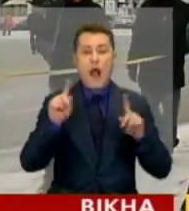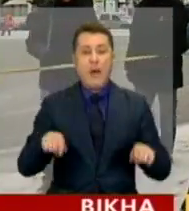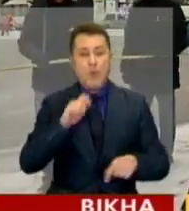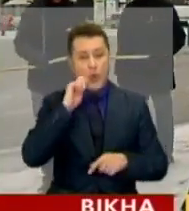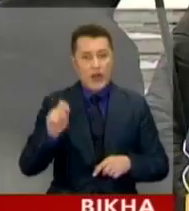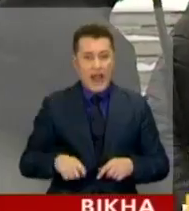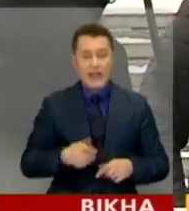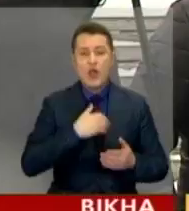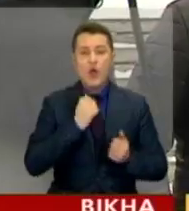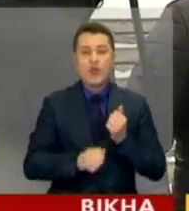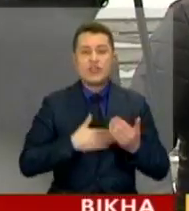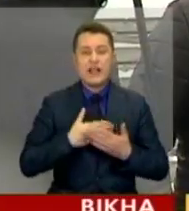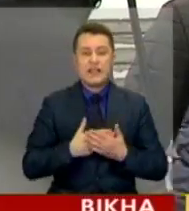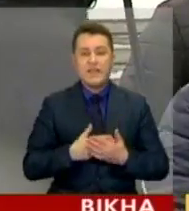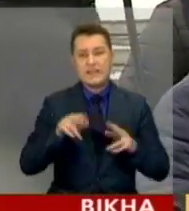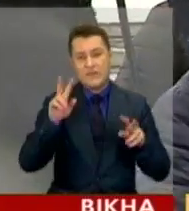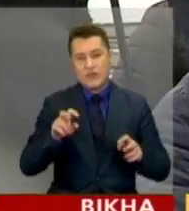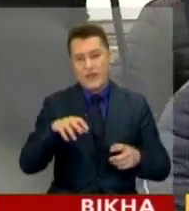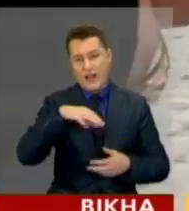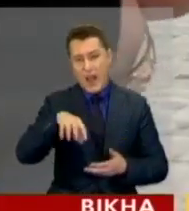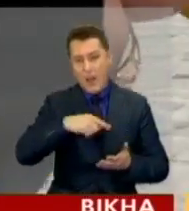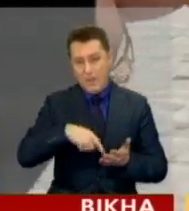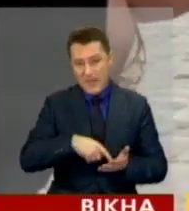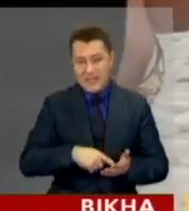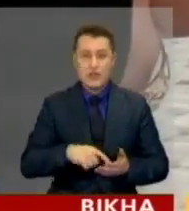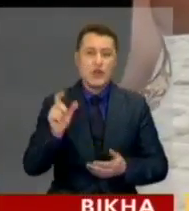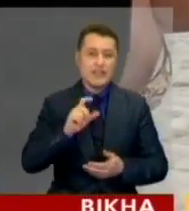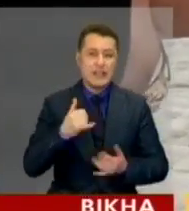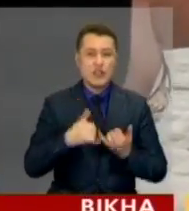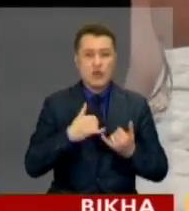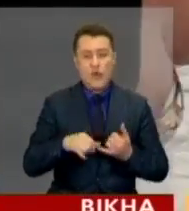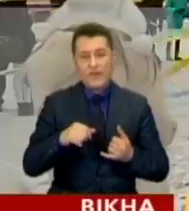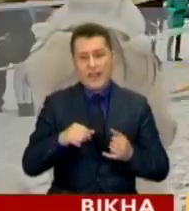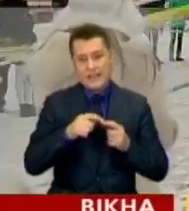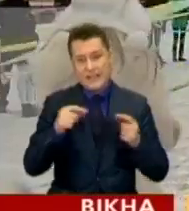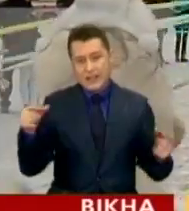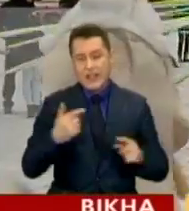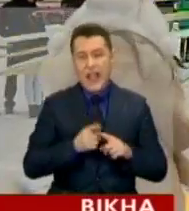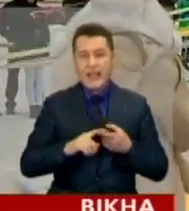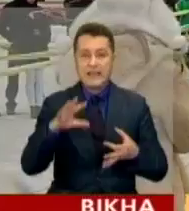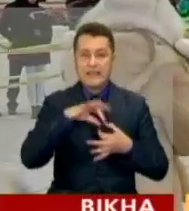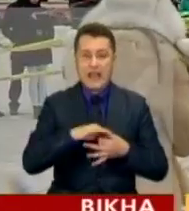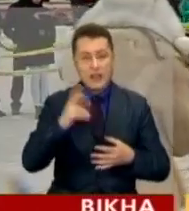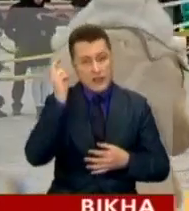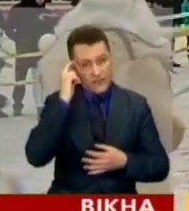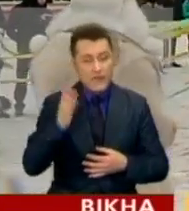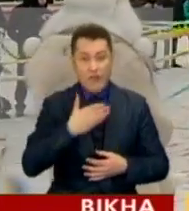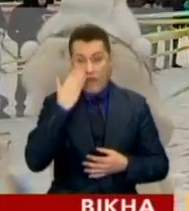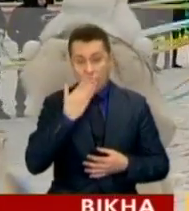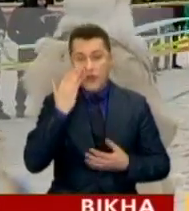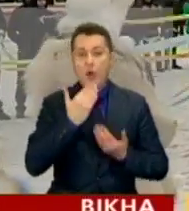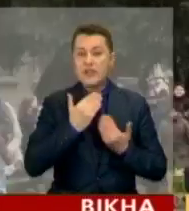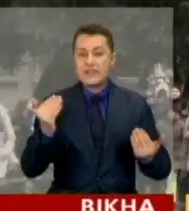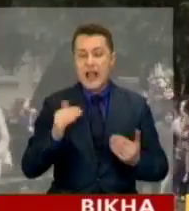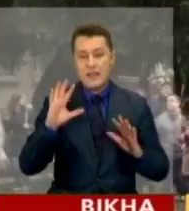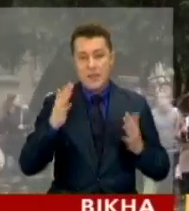символізував собою якесь місто. Люди тримали синьо-жовті стрічки, які з'єдналися в Києві. А от ужгородські активісти останній миті